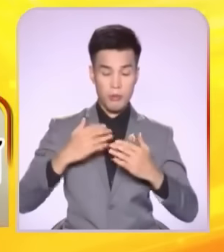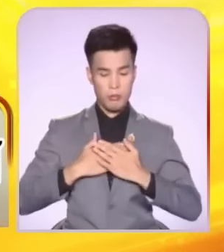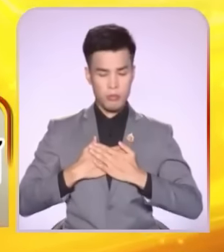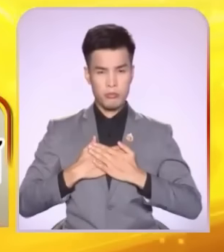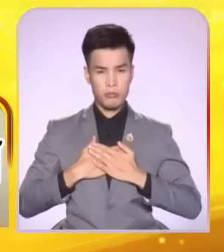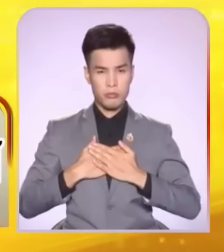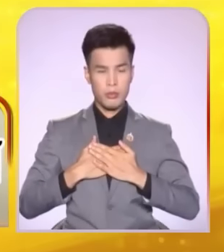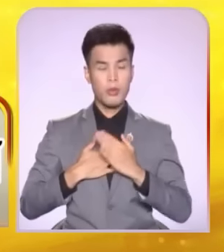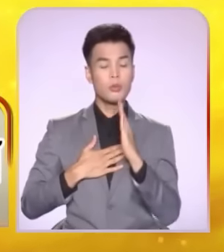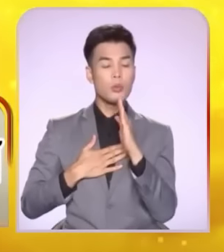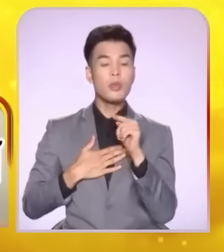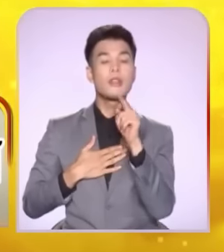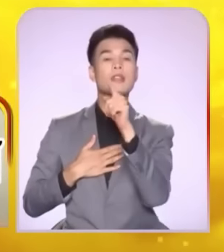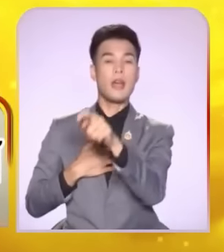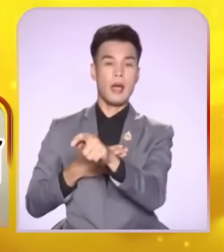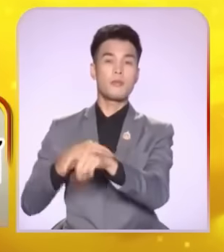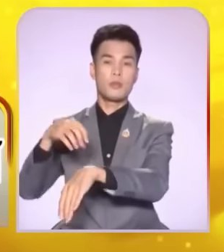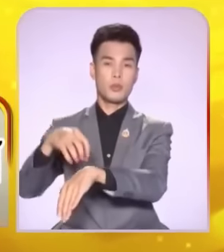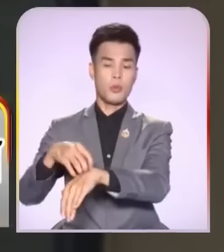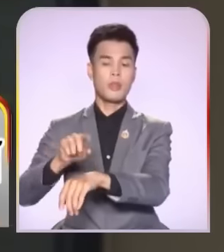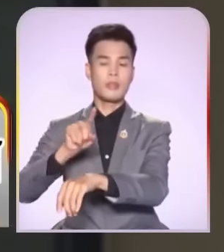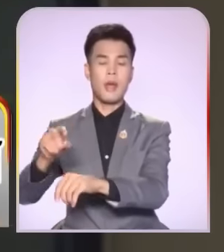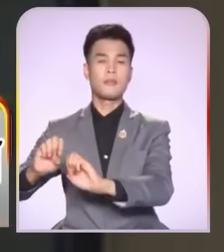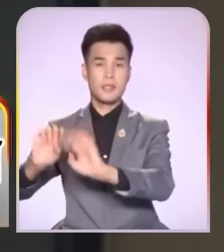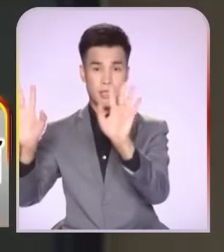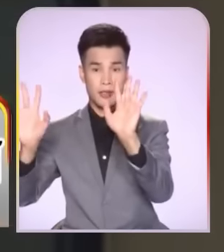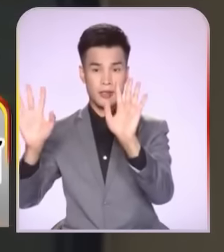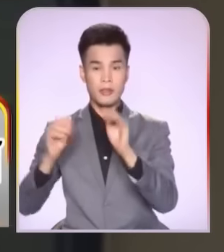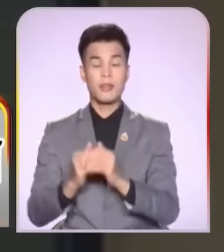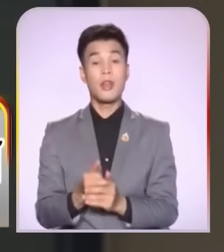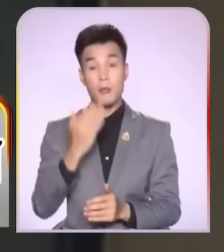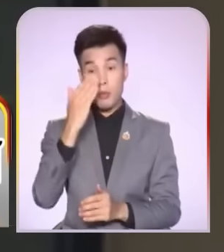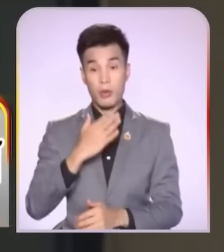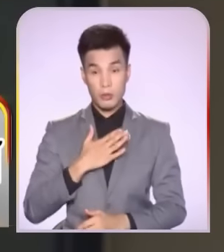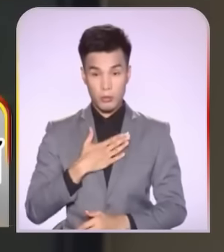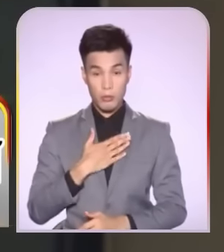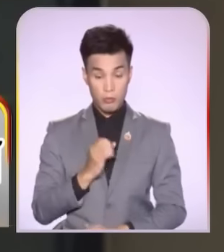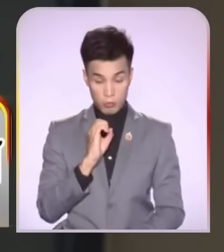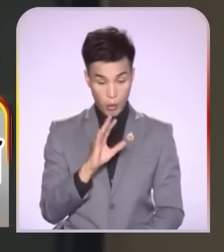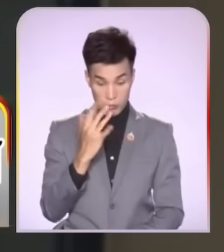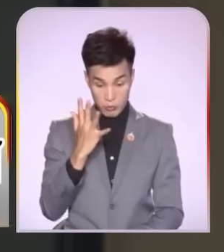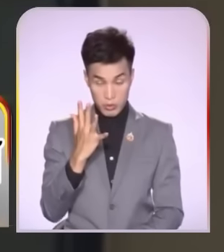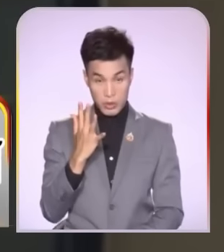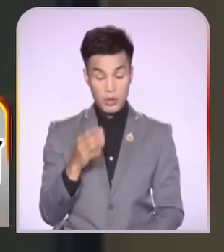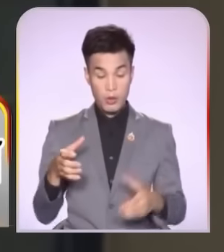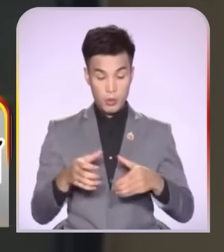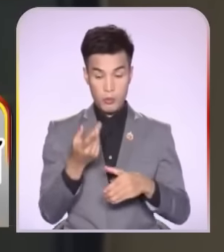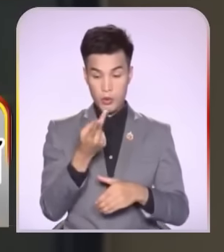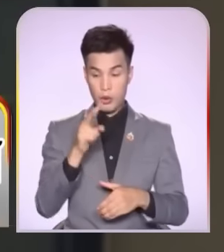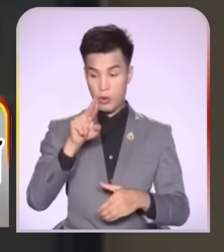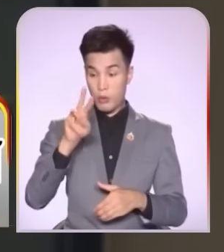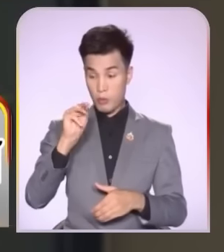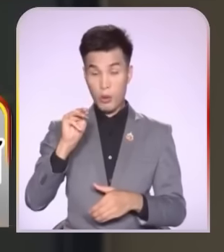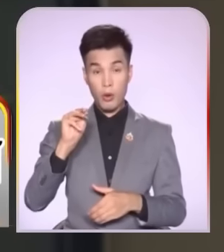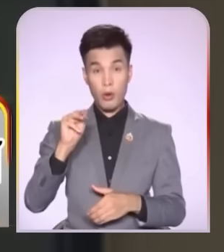ก็บอกว่าอ้าวงั้นไปถามจากพลเอกประวิตรนะถึงจะมีความชัดเจนในเรื่องนี้เพราะว่าตัวเองไม่ได้บอกนะคะว่าคณะรัฐมนตรีจ